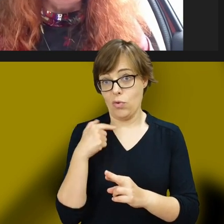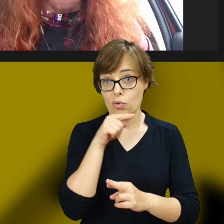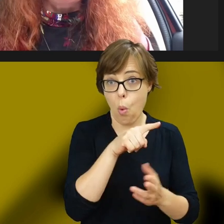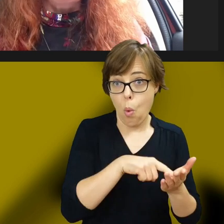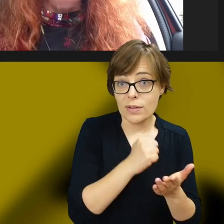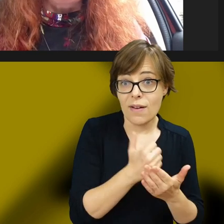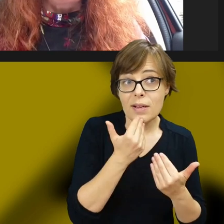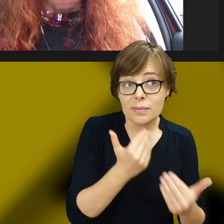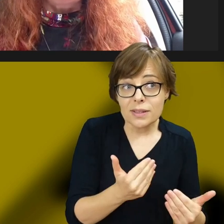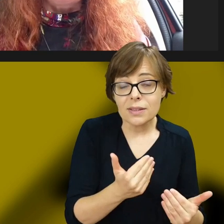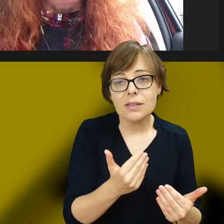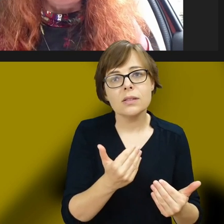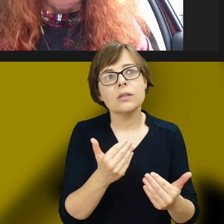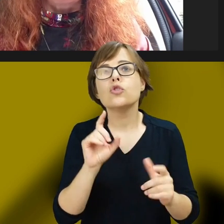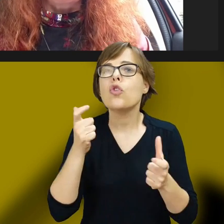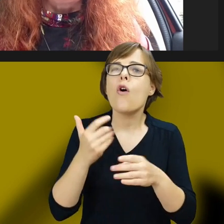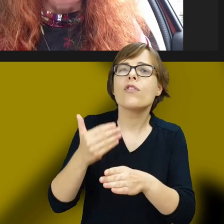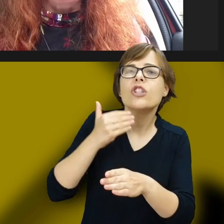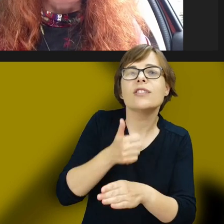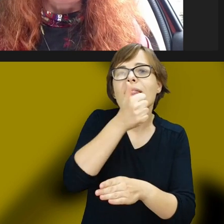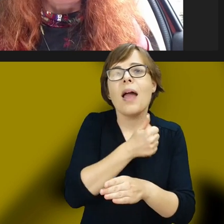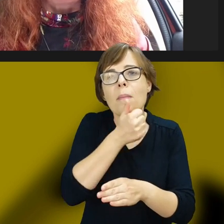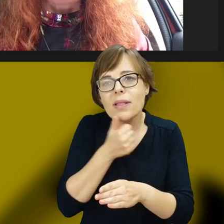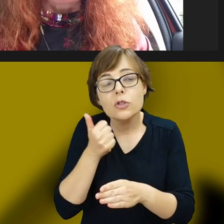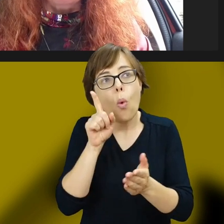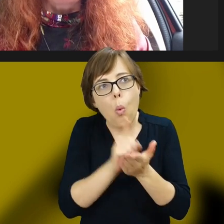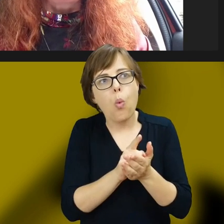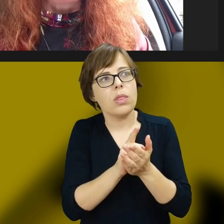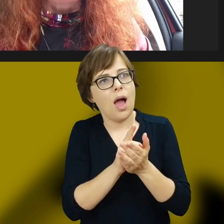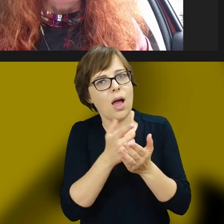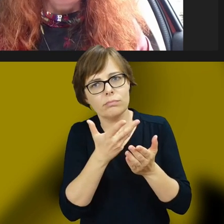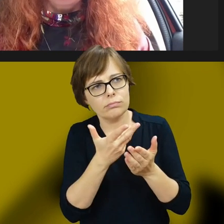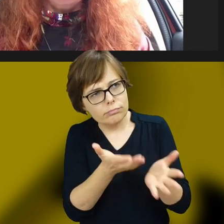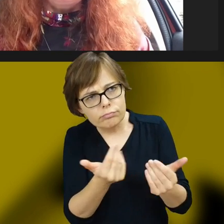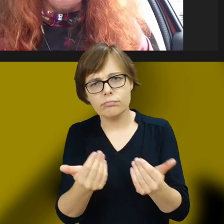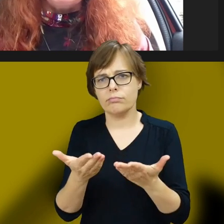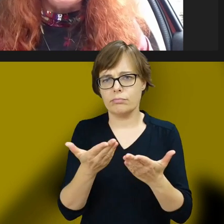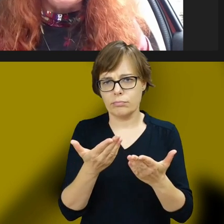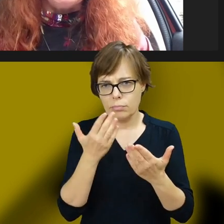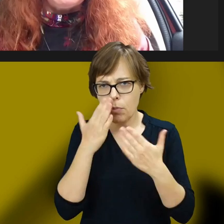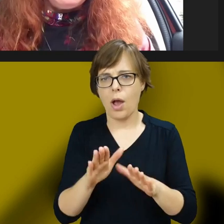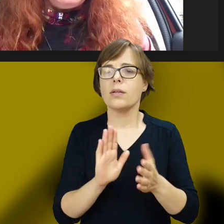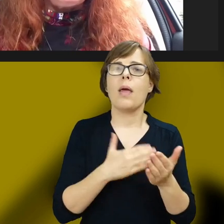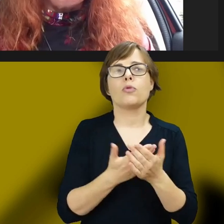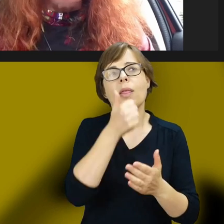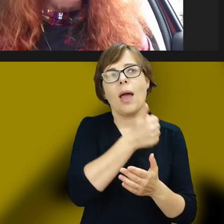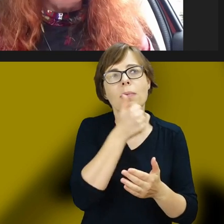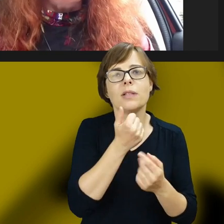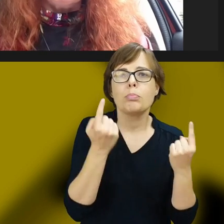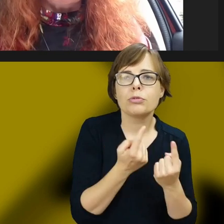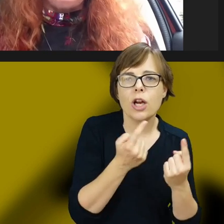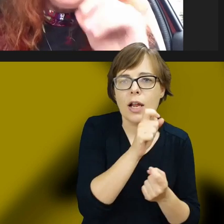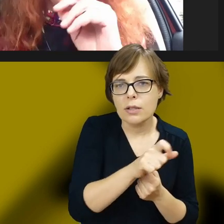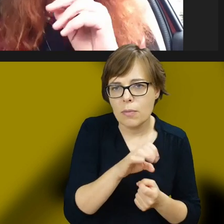się rozmaite wcześniej ustanowione tajemnice, typu tam tajemnica przedsiębiorcy i tego typu rzeczy.